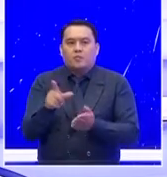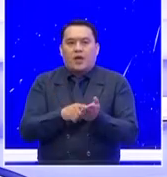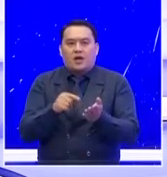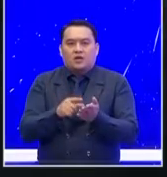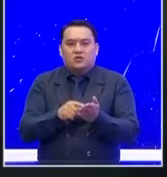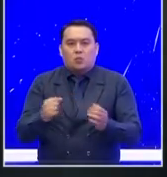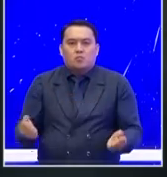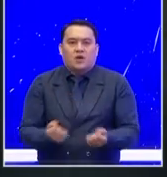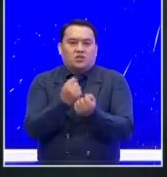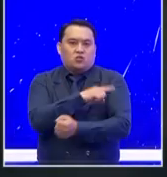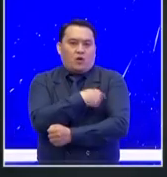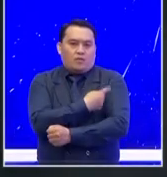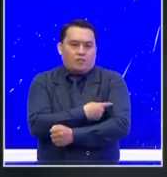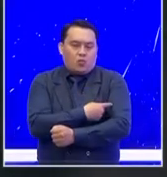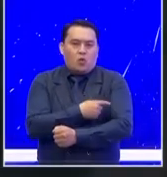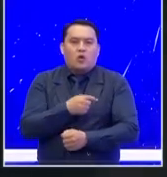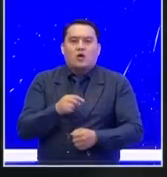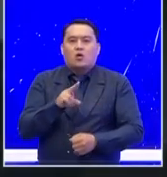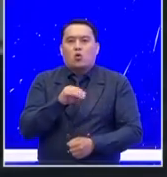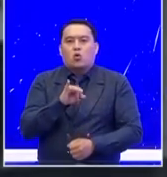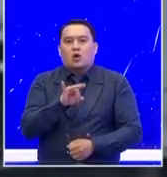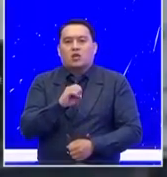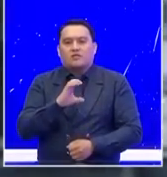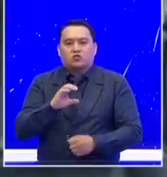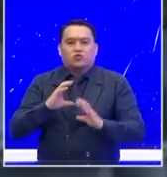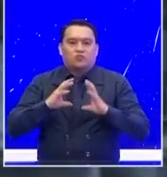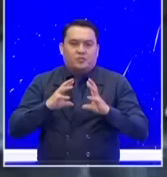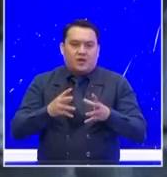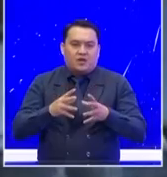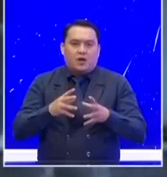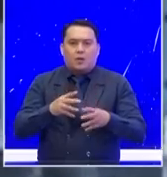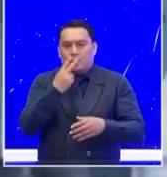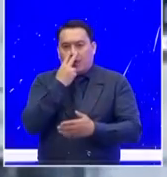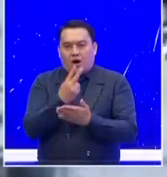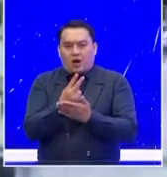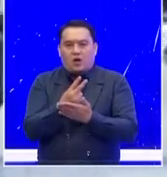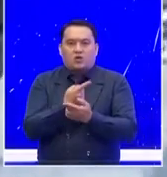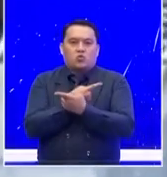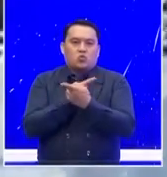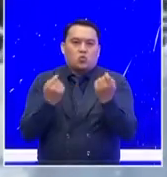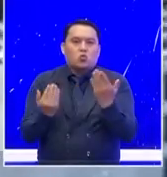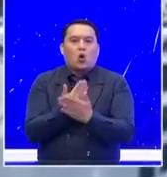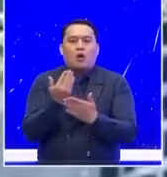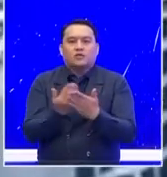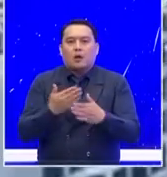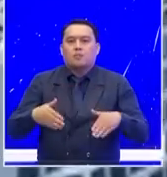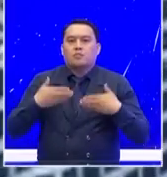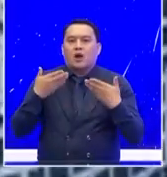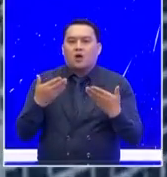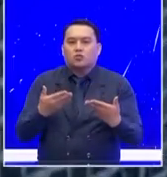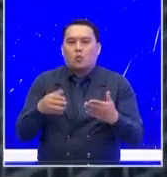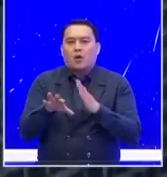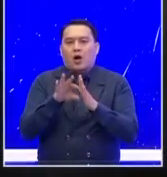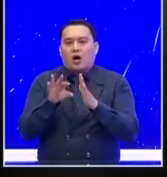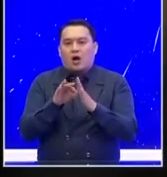в поддержку врачам, борющимся с коронавирусом во всем мире. Видеоклип, опубликованный Синьхуа Новости, представляет собой